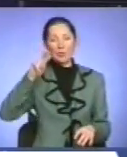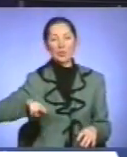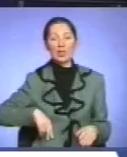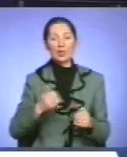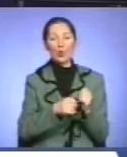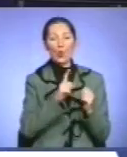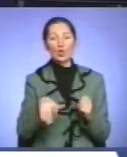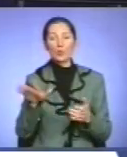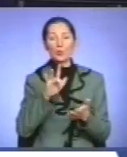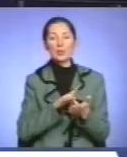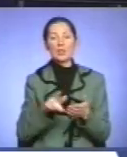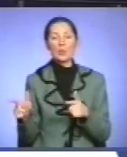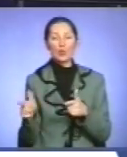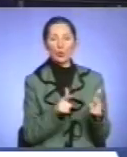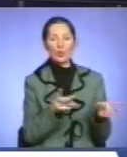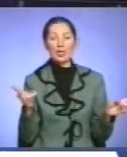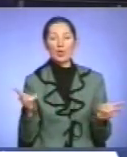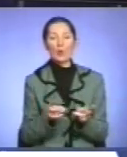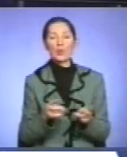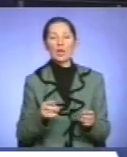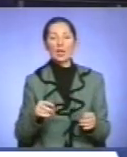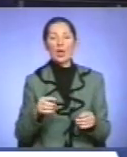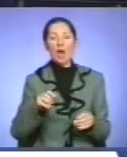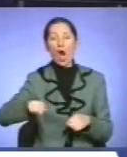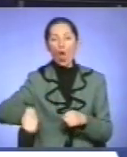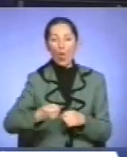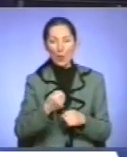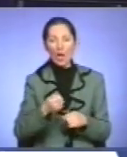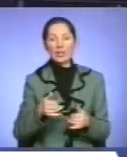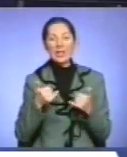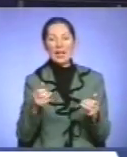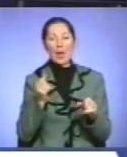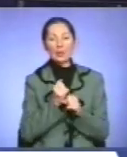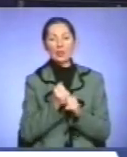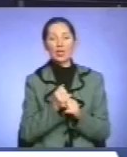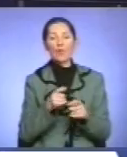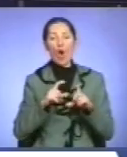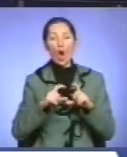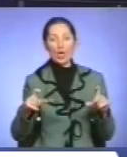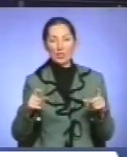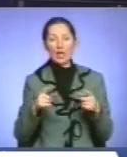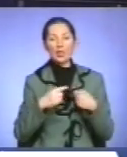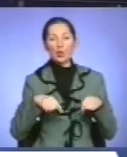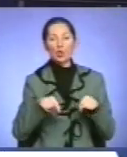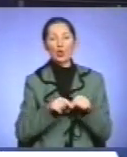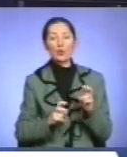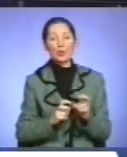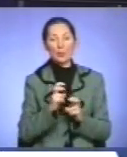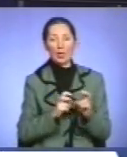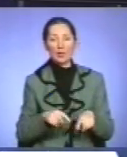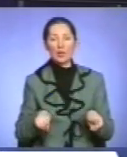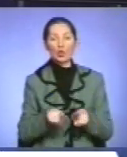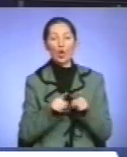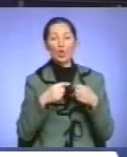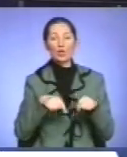місті підготували необхідне знаряддя для працівників державних організацій, установ і підприємств, а також організували